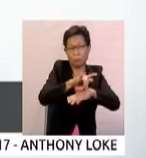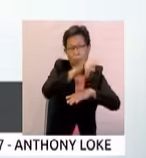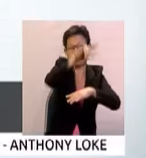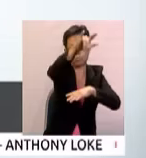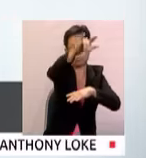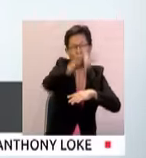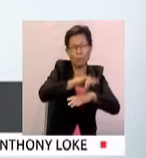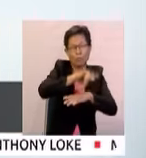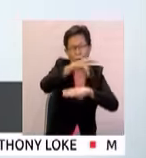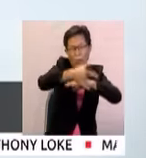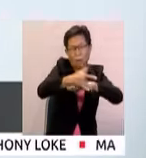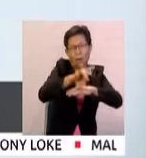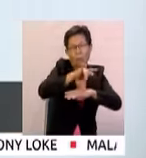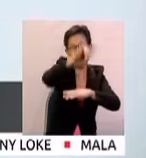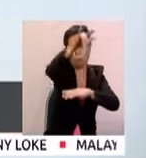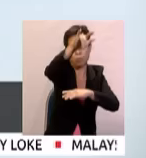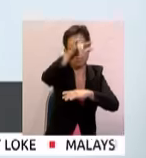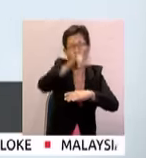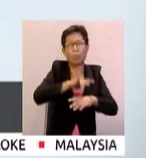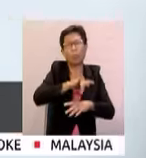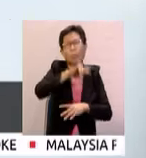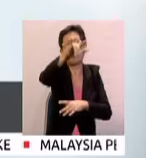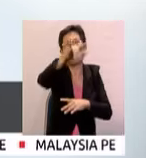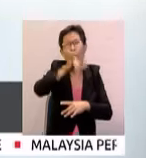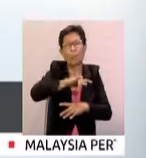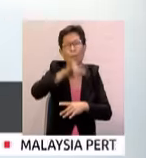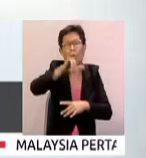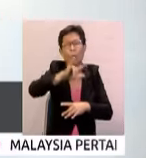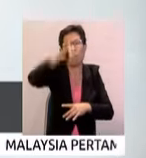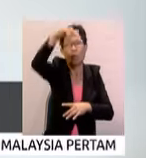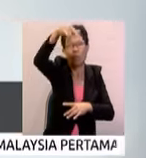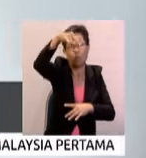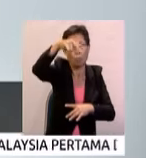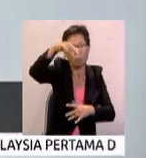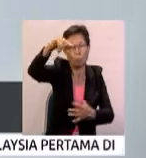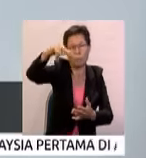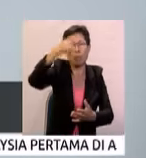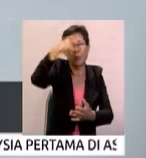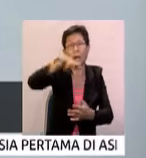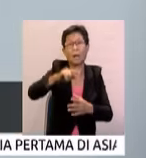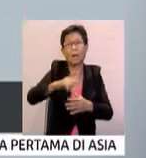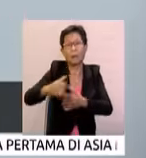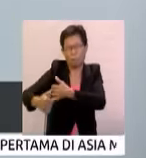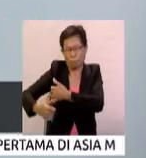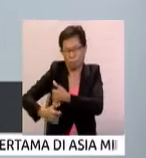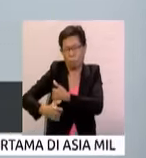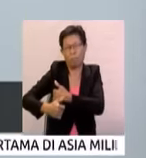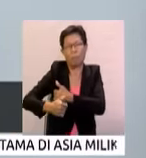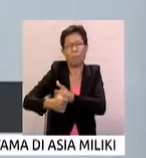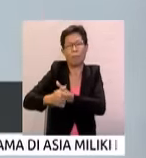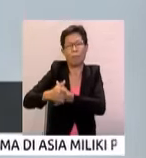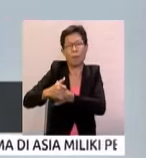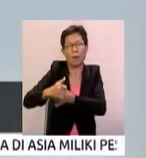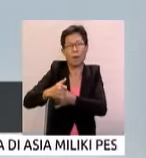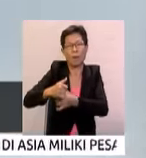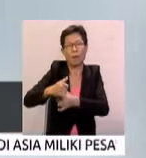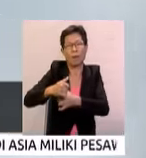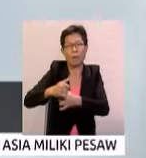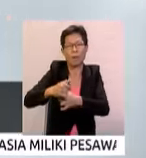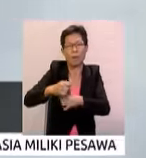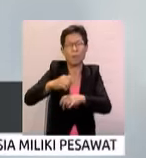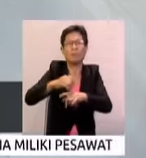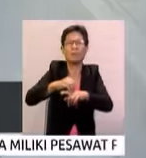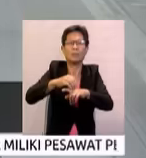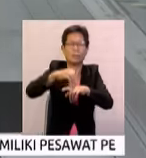menerbangkan dan membuat penerbangan dan juga penerjunan bagi kepada anggota-anggota iaitu para jump mission. Kita membuat